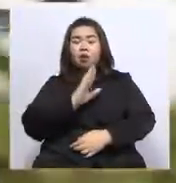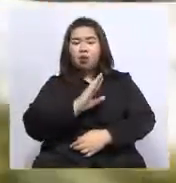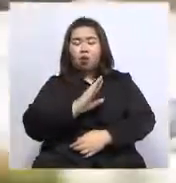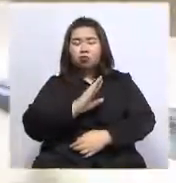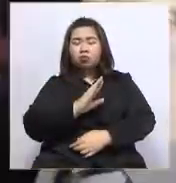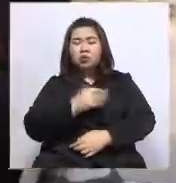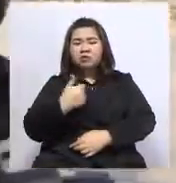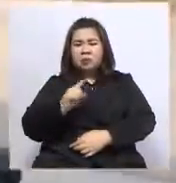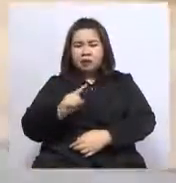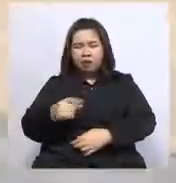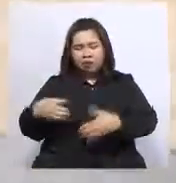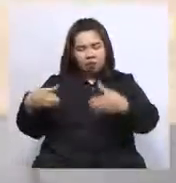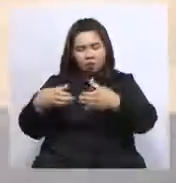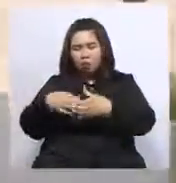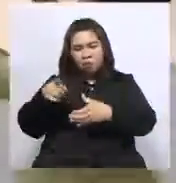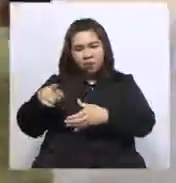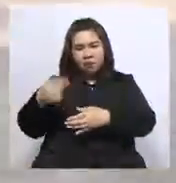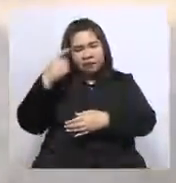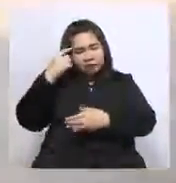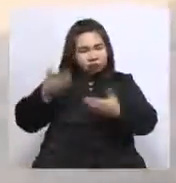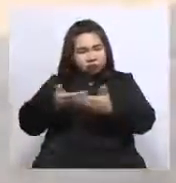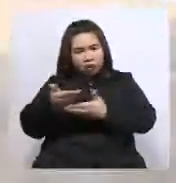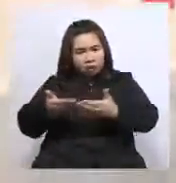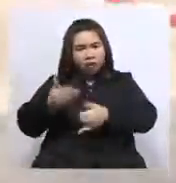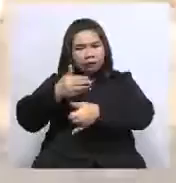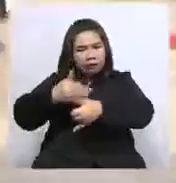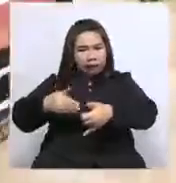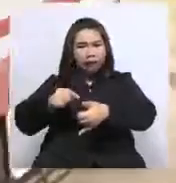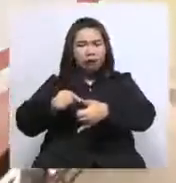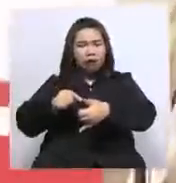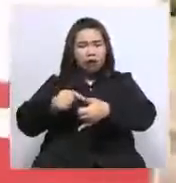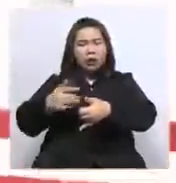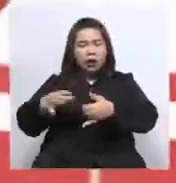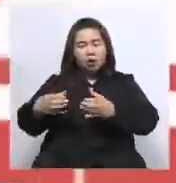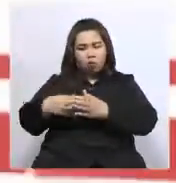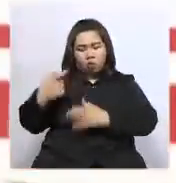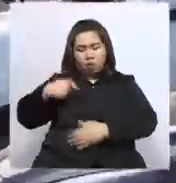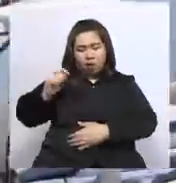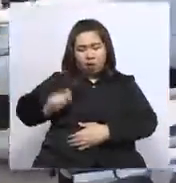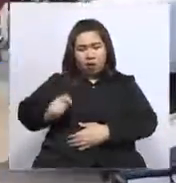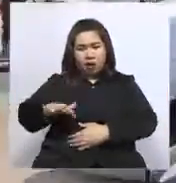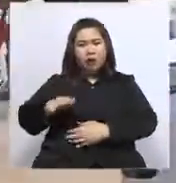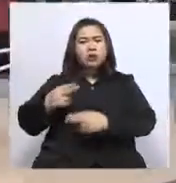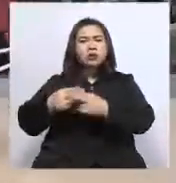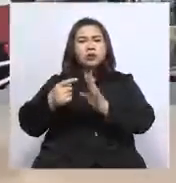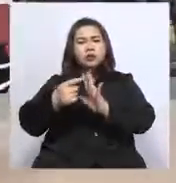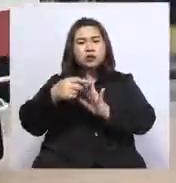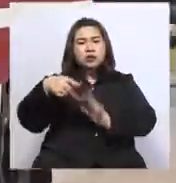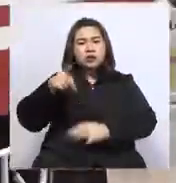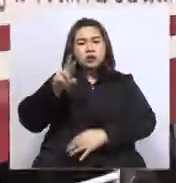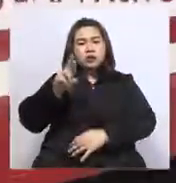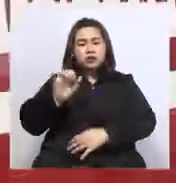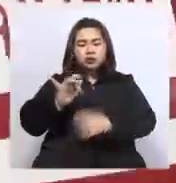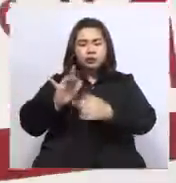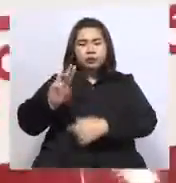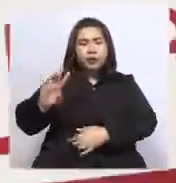วมในคดีร่วมกันฆ่าผู้อื่นโดยไตร่ตรองไว้ก่อนระหว่างพนักงานอัยการจังหวัดขอนแก่นกับนางสาวปริยานุชนวลวังชัยหรือเปรี้